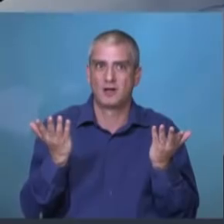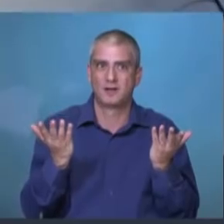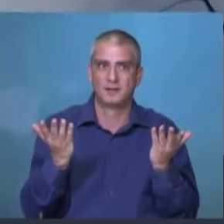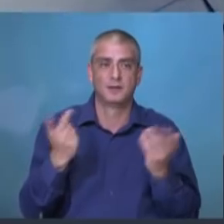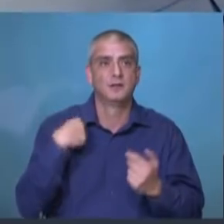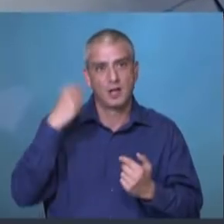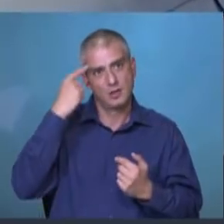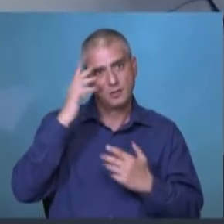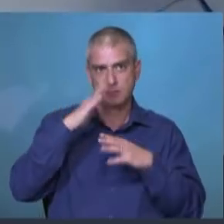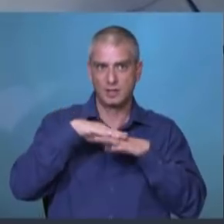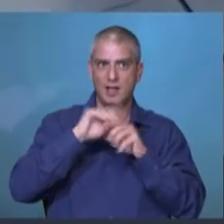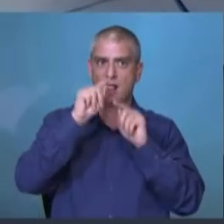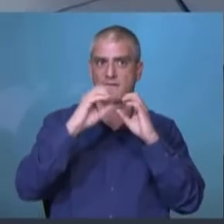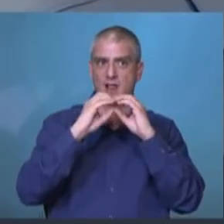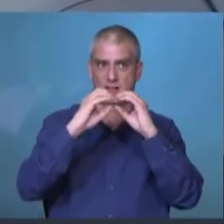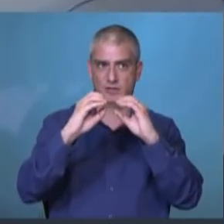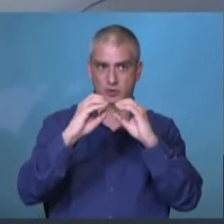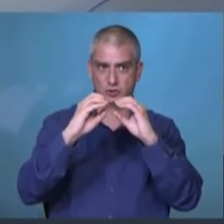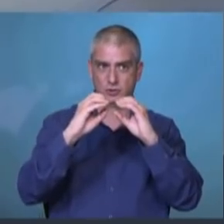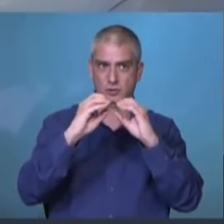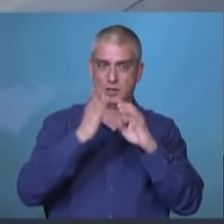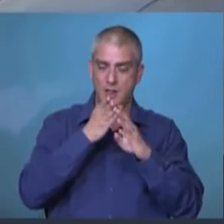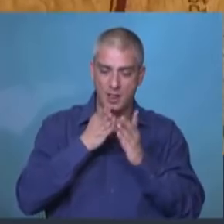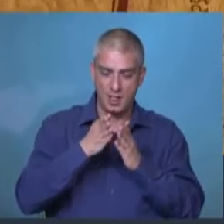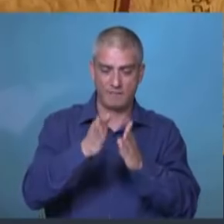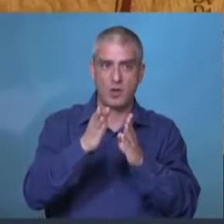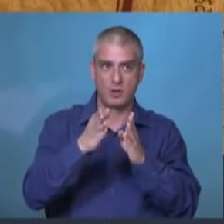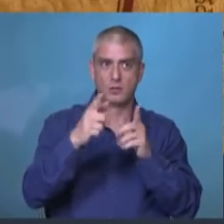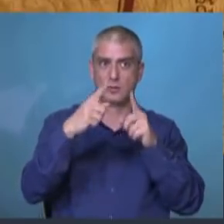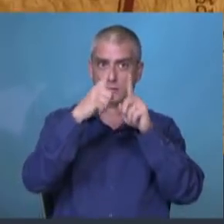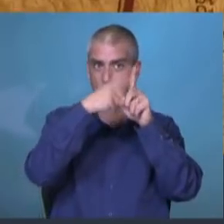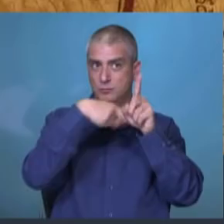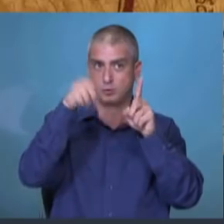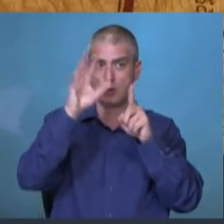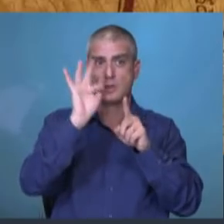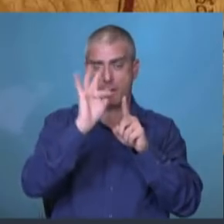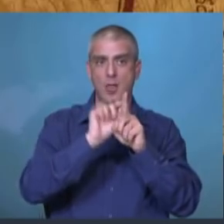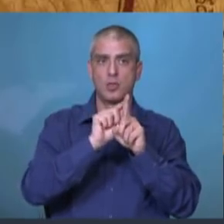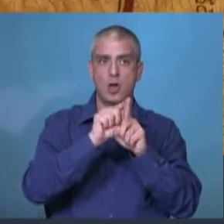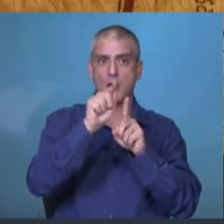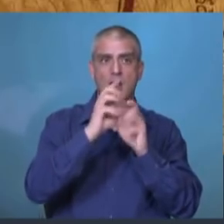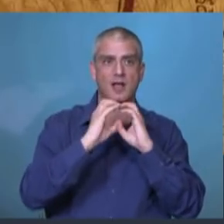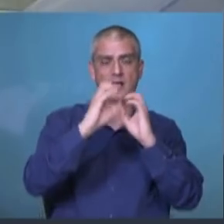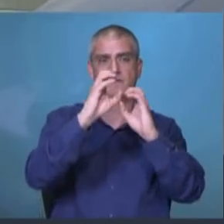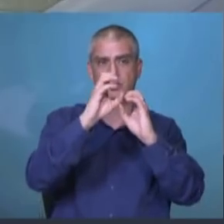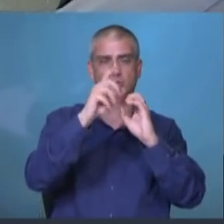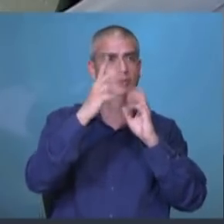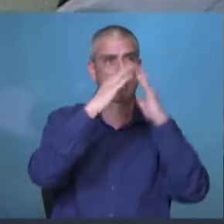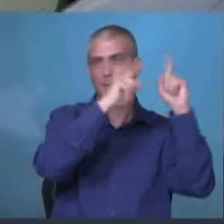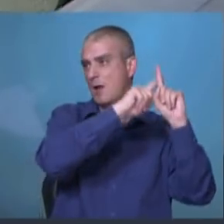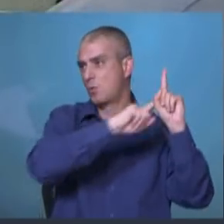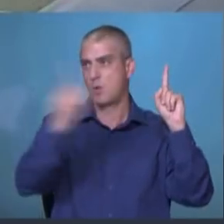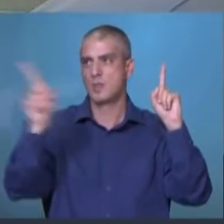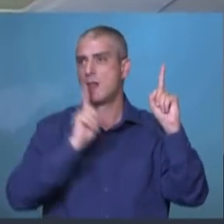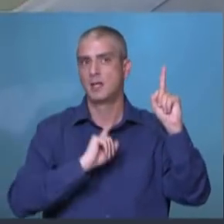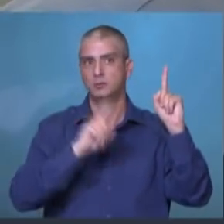ידענו מה המשימה, להגיע לכביש, לעבור דרך משולש טובלנו ולהגיע לכביש בירות